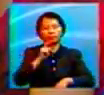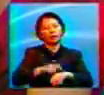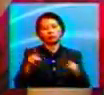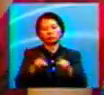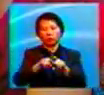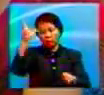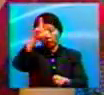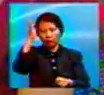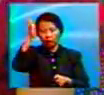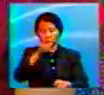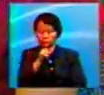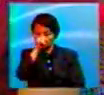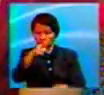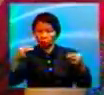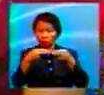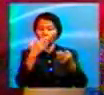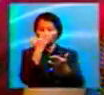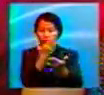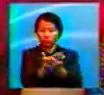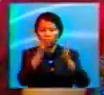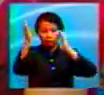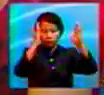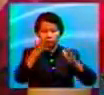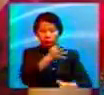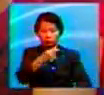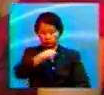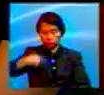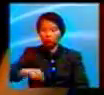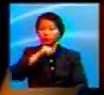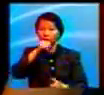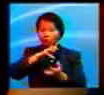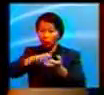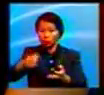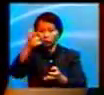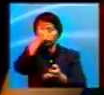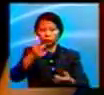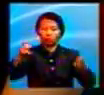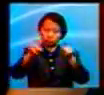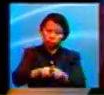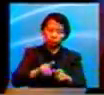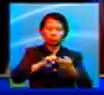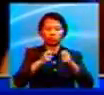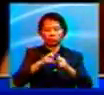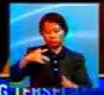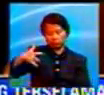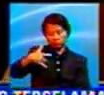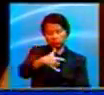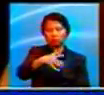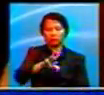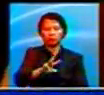sama, kerajaan akan memastikan hubungan baik antara Malaysia dan China tidak terjejas ekoran tragedi